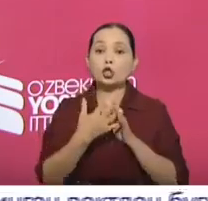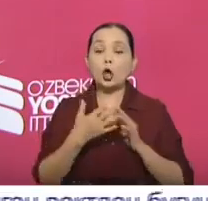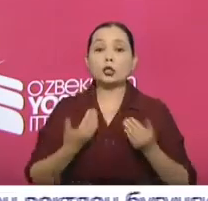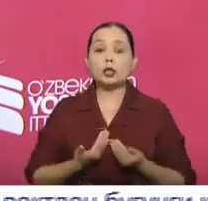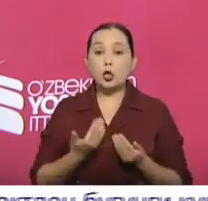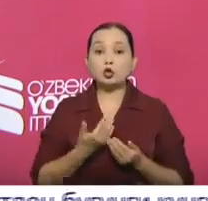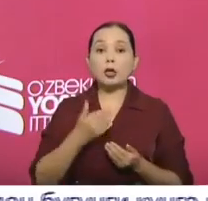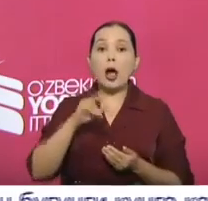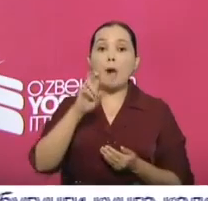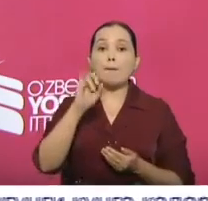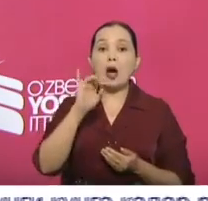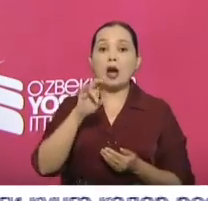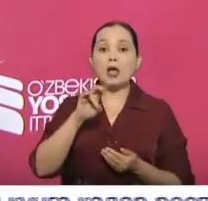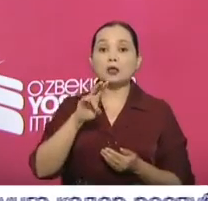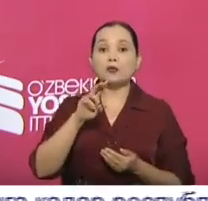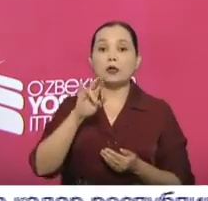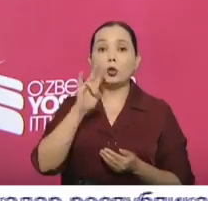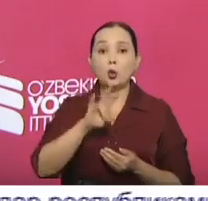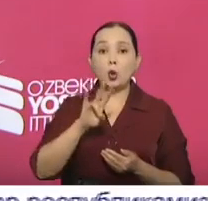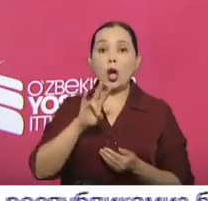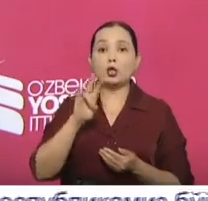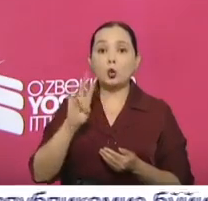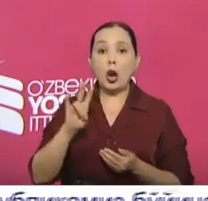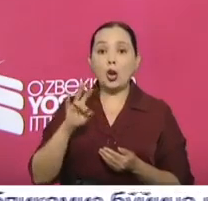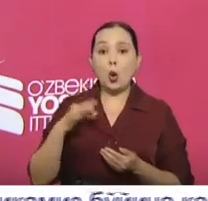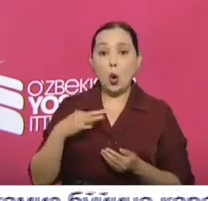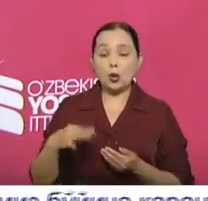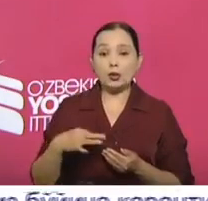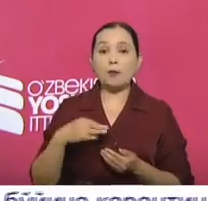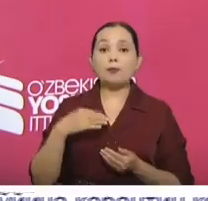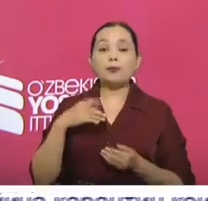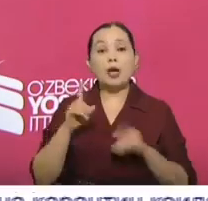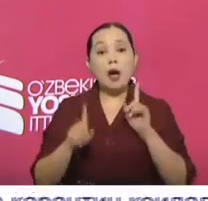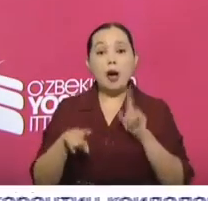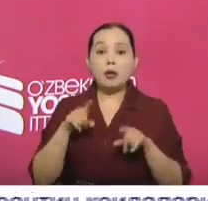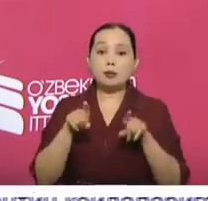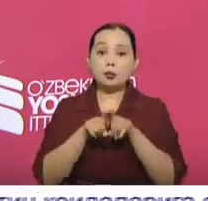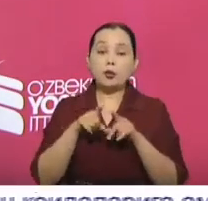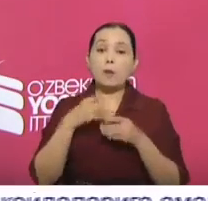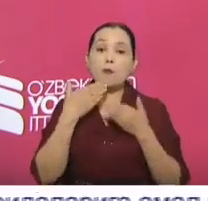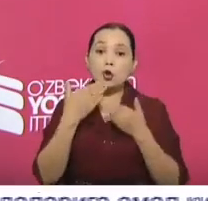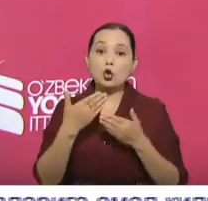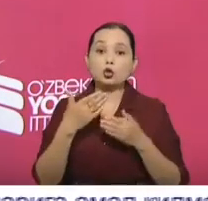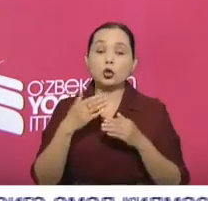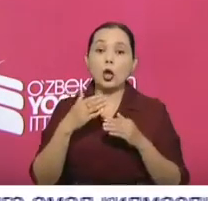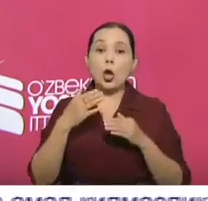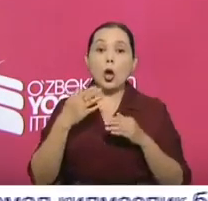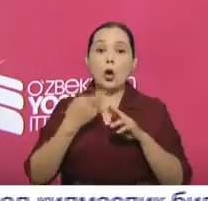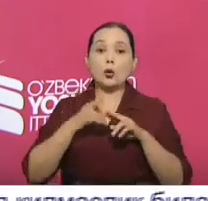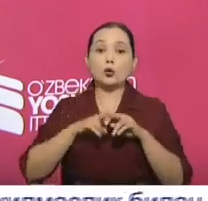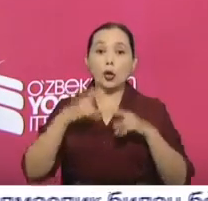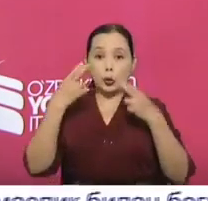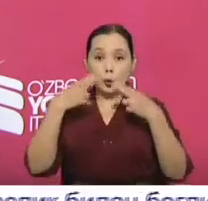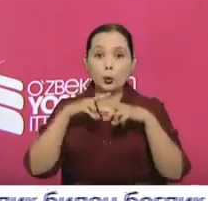yashovchi Baratov Nurxon Nurali o'g'lidan. Aynan bu murojaatchimiz uydagi yulduzlar tanlovi